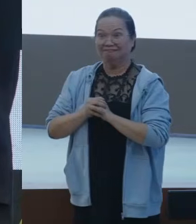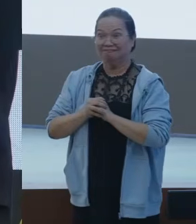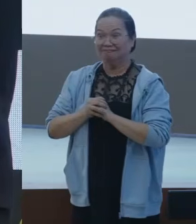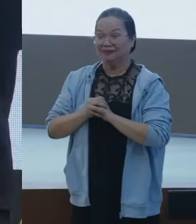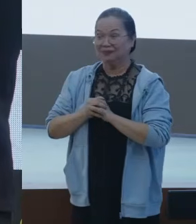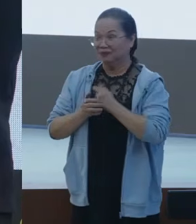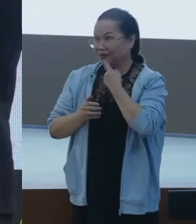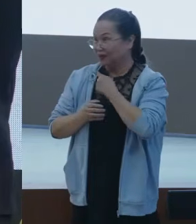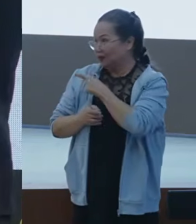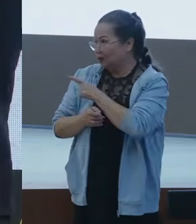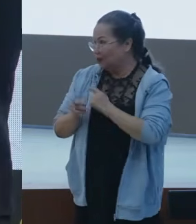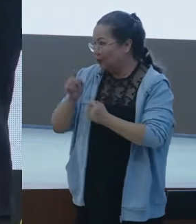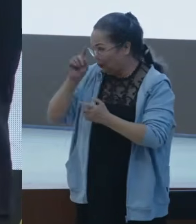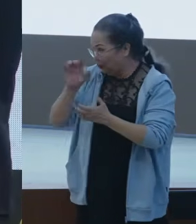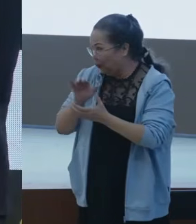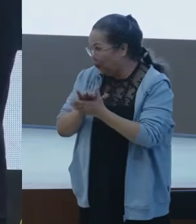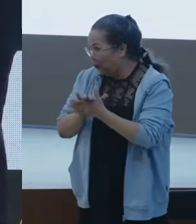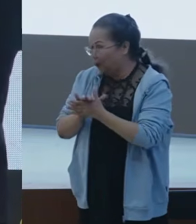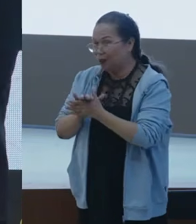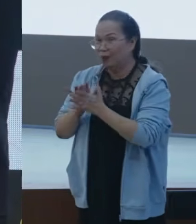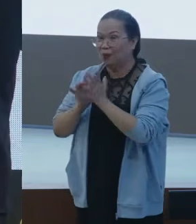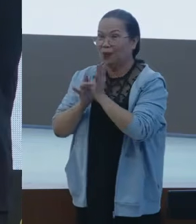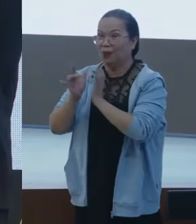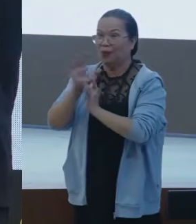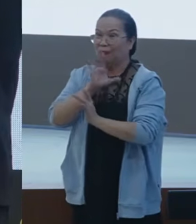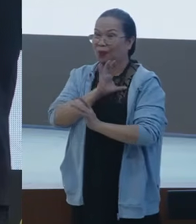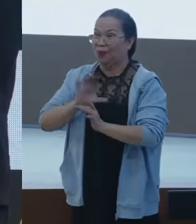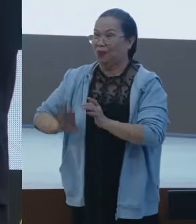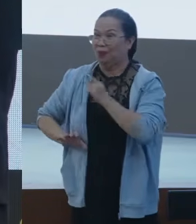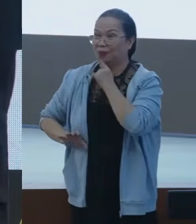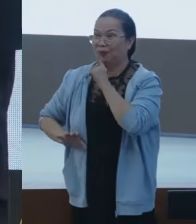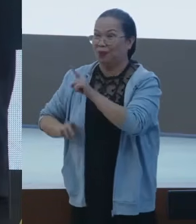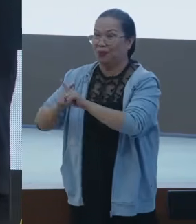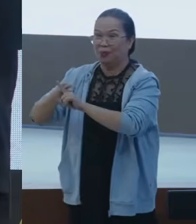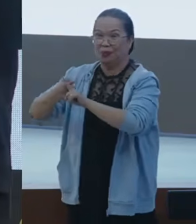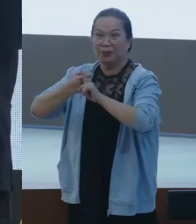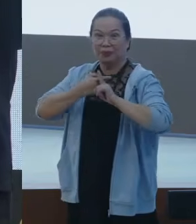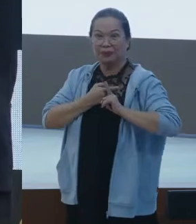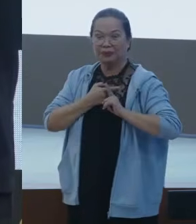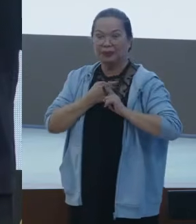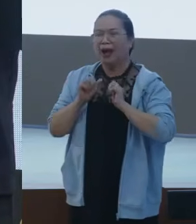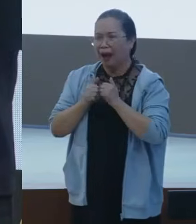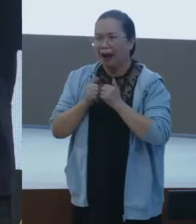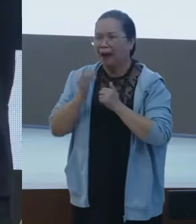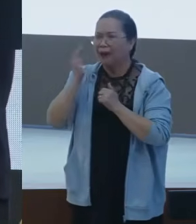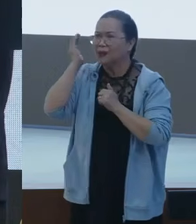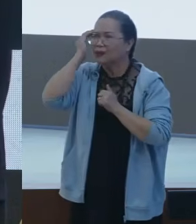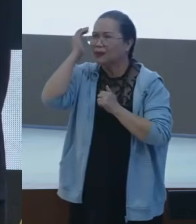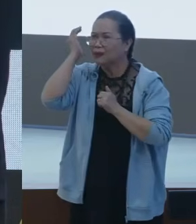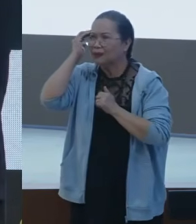kung sila ay manampalataya. The faith of the elect. How will they believe?